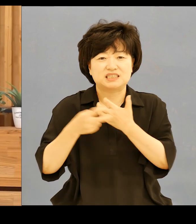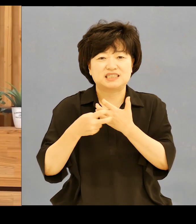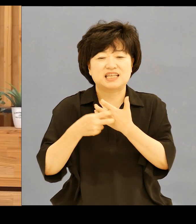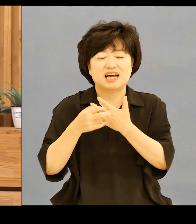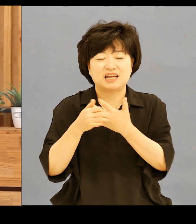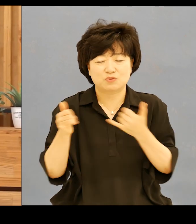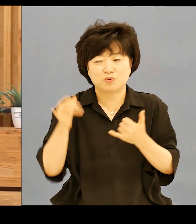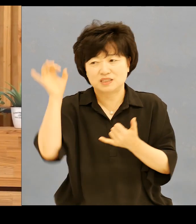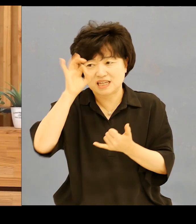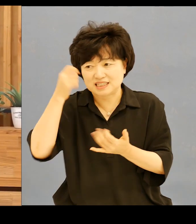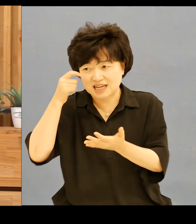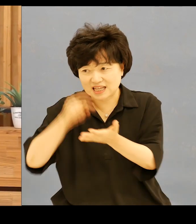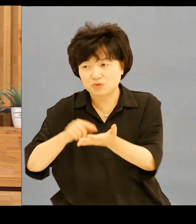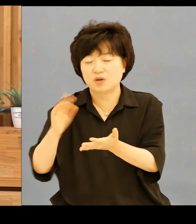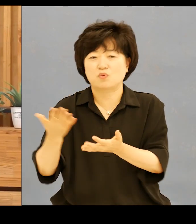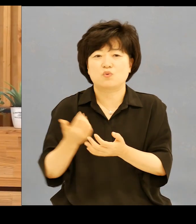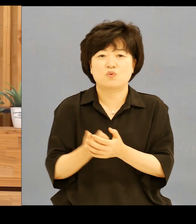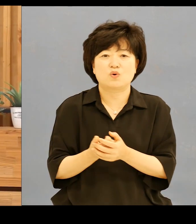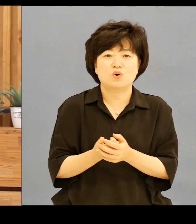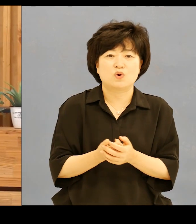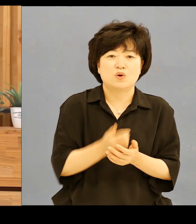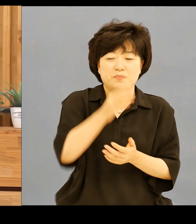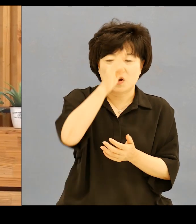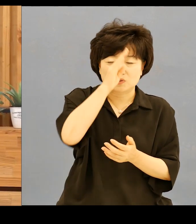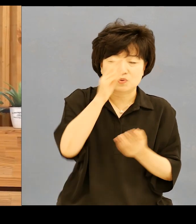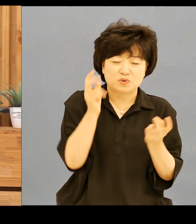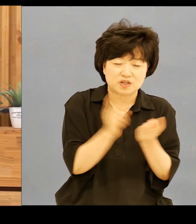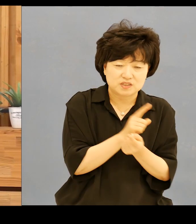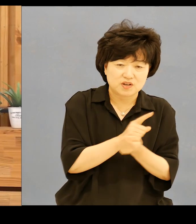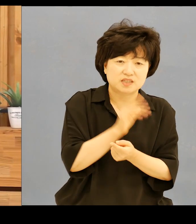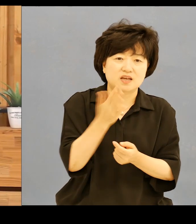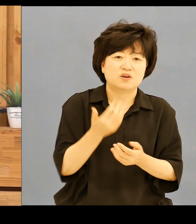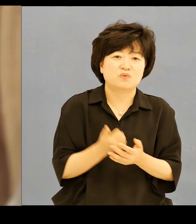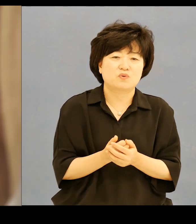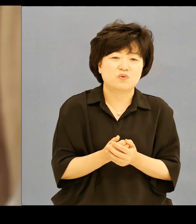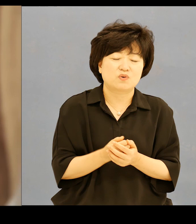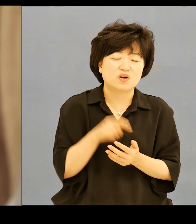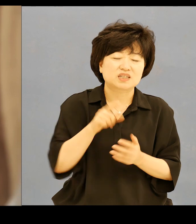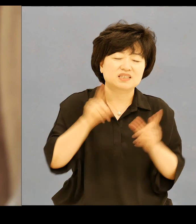그날 자고 일어나서 다음날 아침에 어떤 생각이 들 텐가요? 하나님께 어떤 기도가 나오던가요?